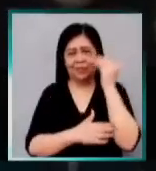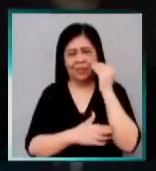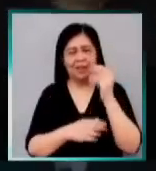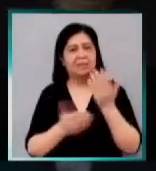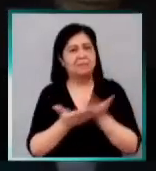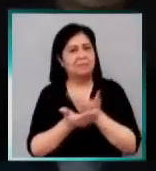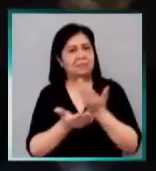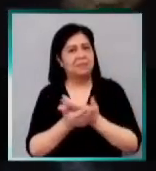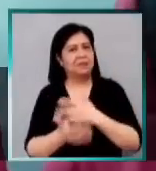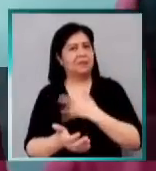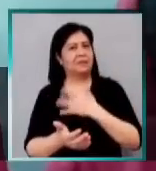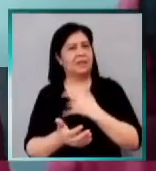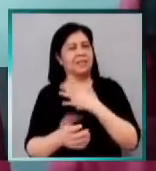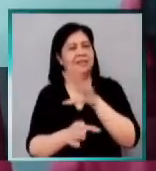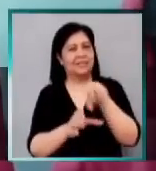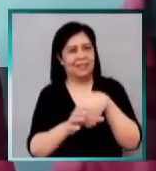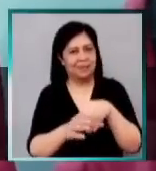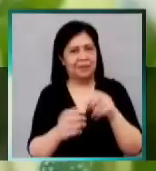na makasama sila sa set.